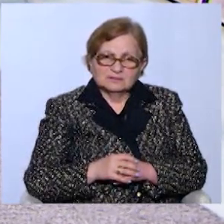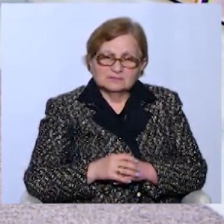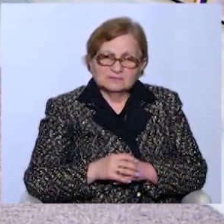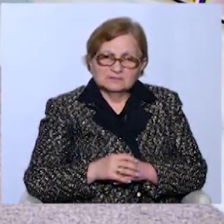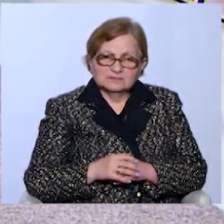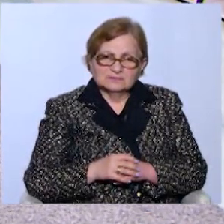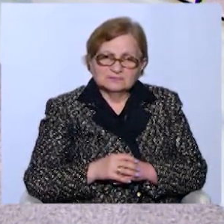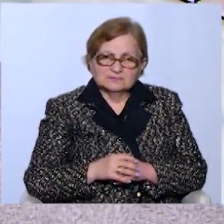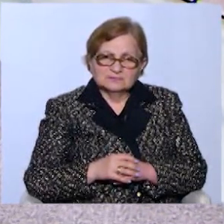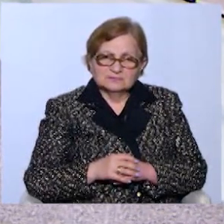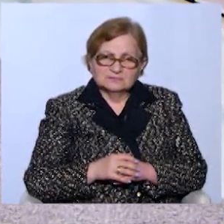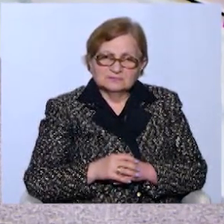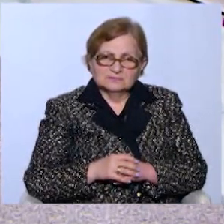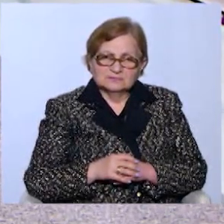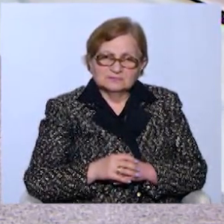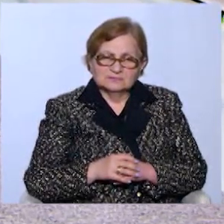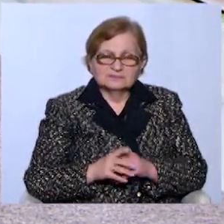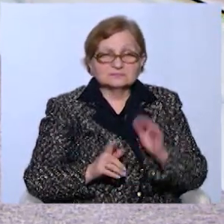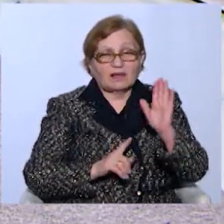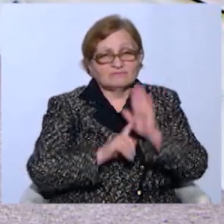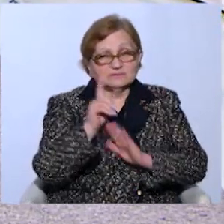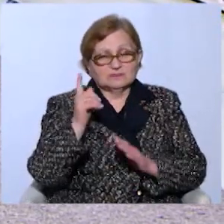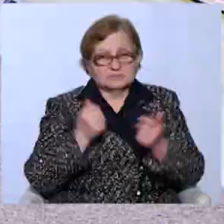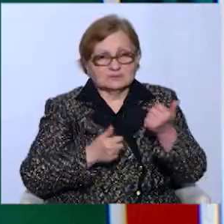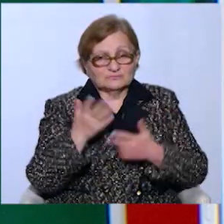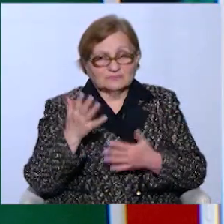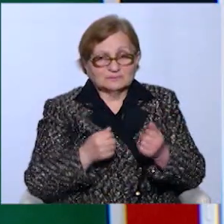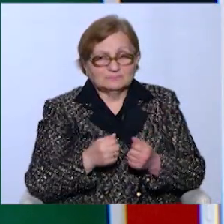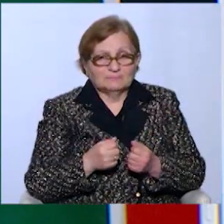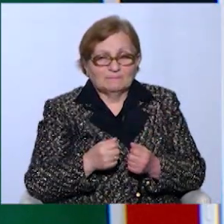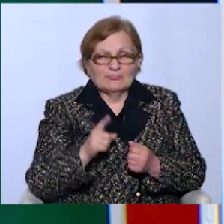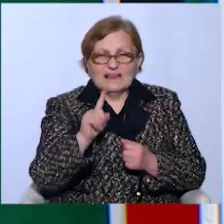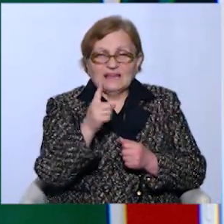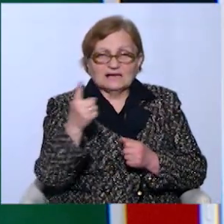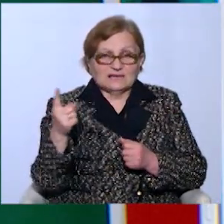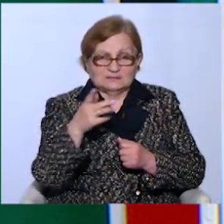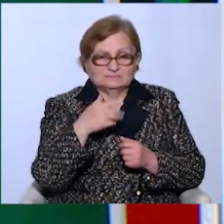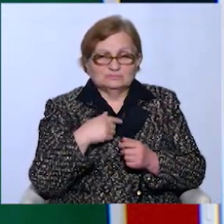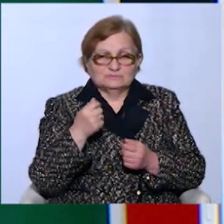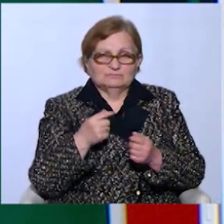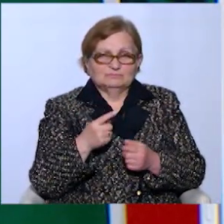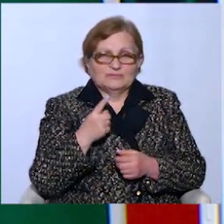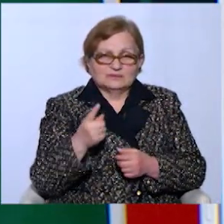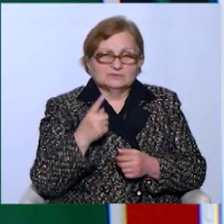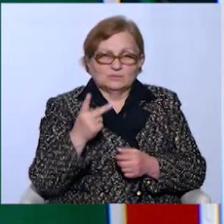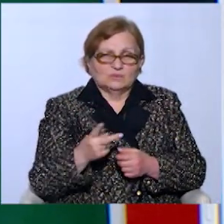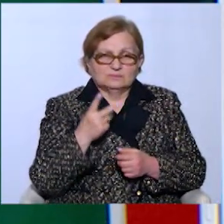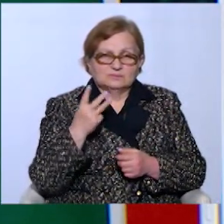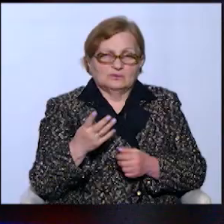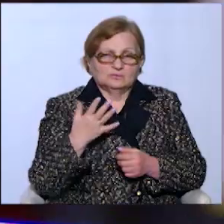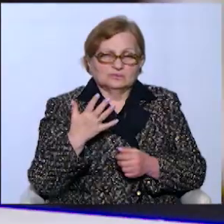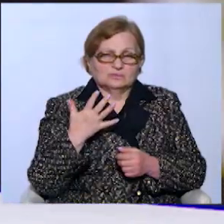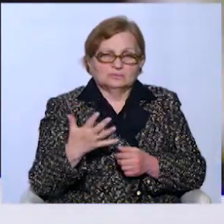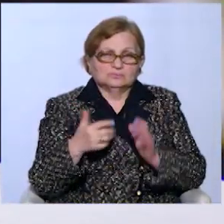დავალაგებ და დავიწყებ დათვლას. დავიწყოთ 1-ლარიანებიდან. 1, 2,